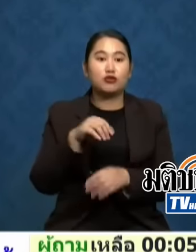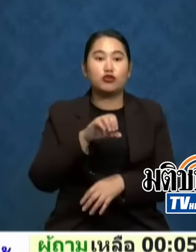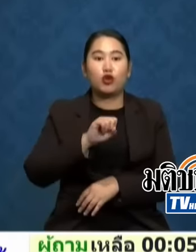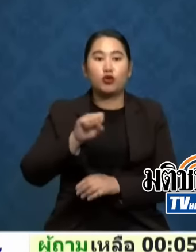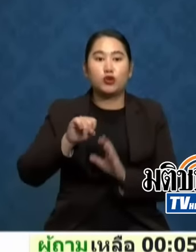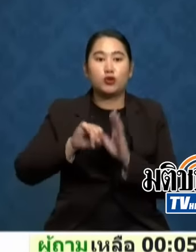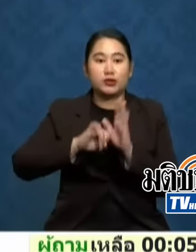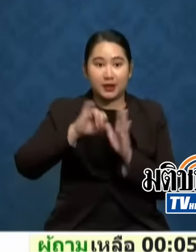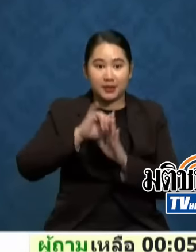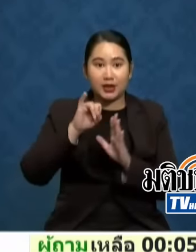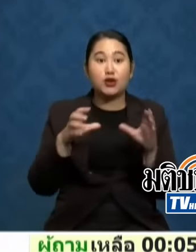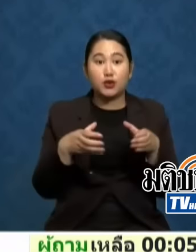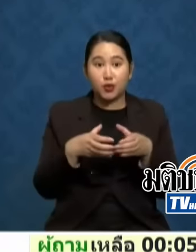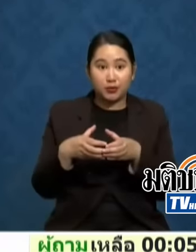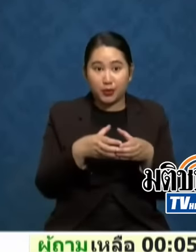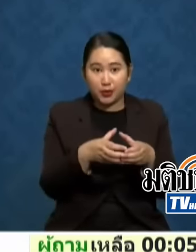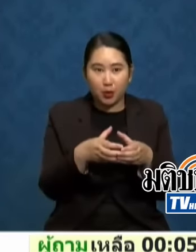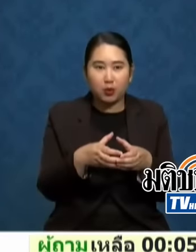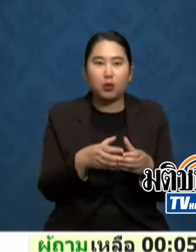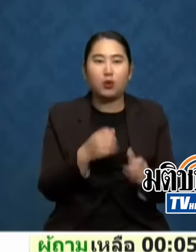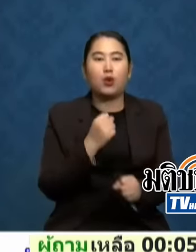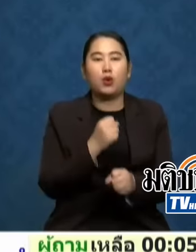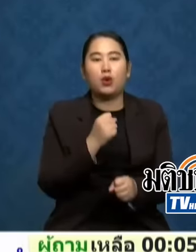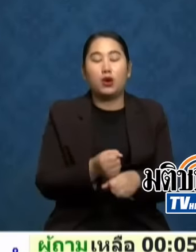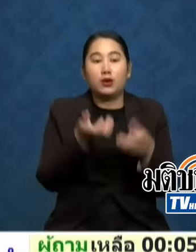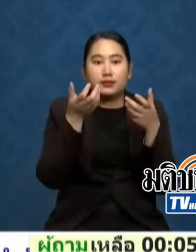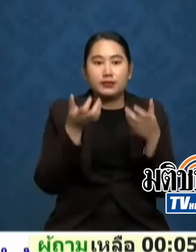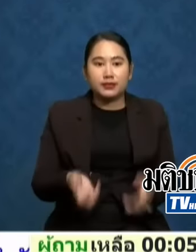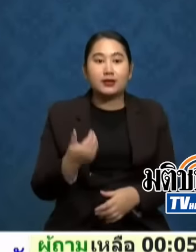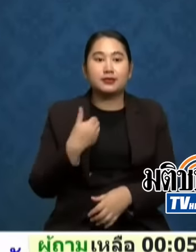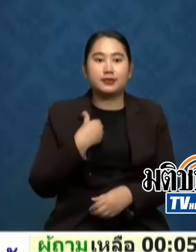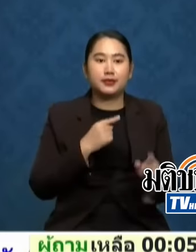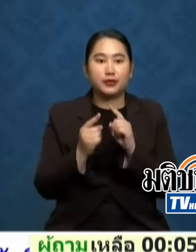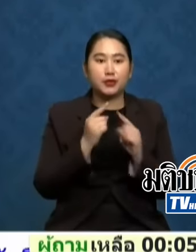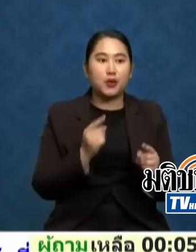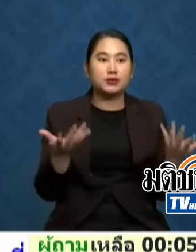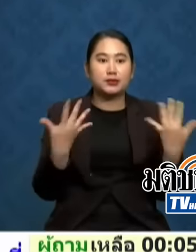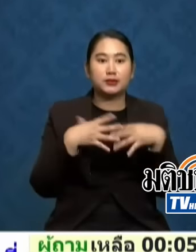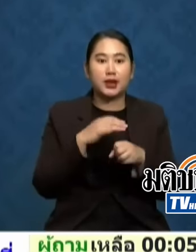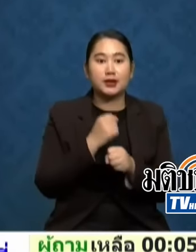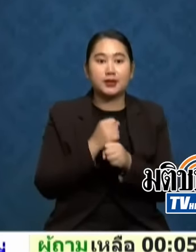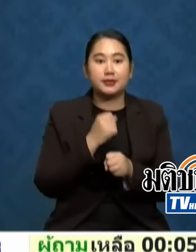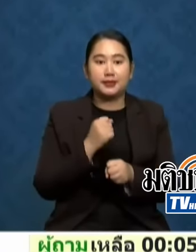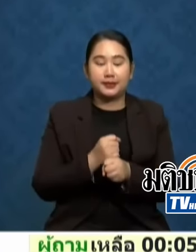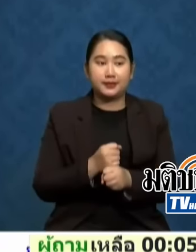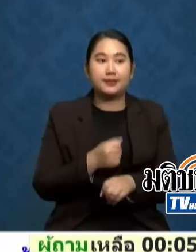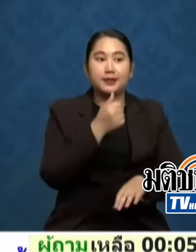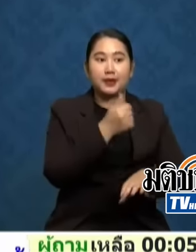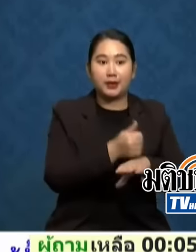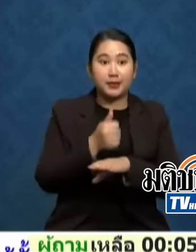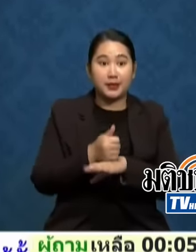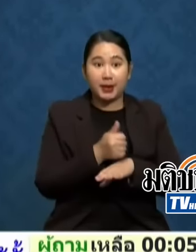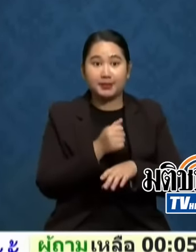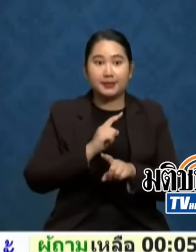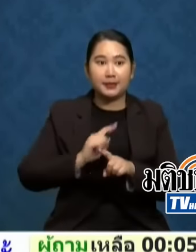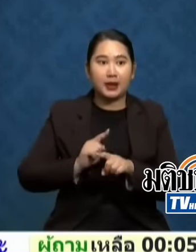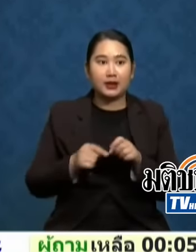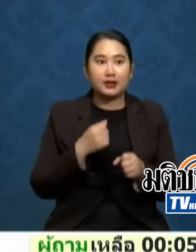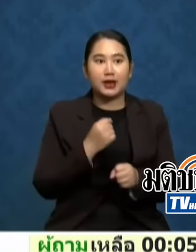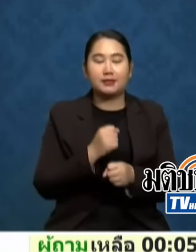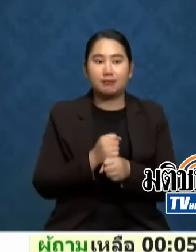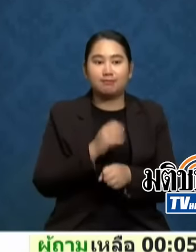ชียงใหม่ของพรรคประชาชนเราลงพื้นที่กันหนักมากเราประสานกับทุกหน่วยงานเจ้าหน้าที่กำนันทำงานกันอย่าง